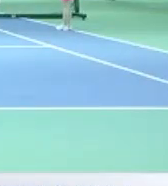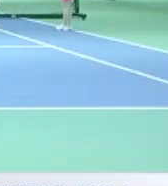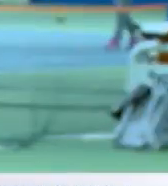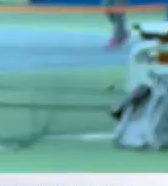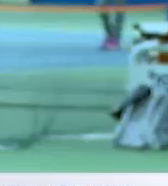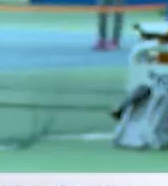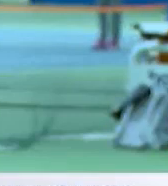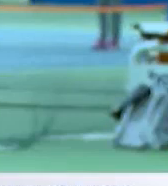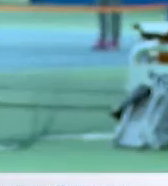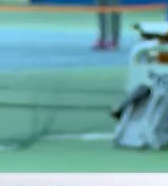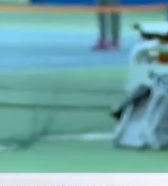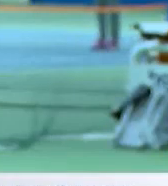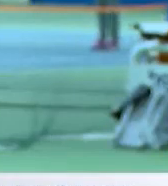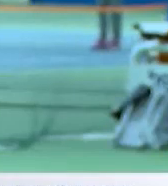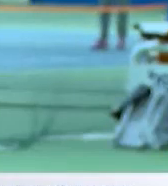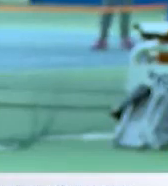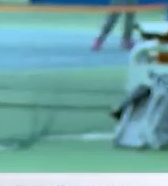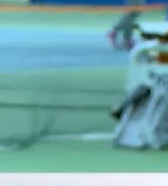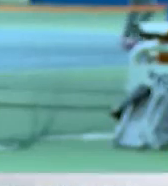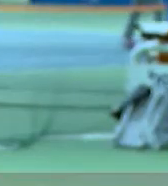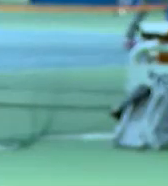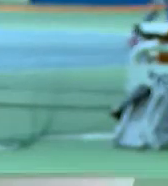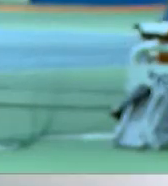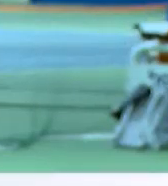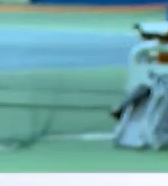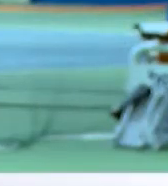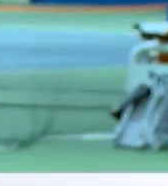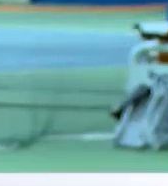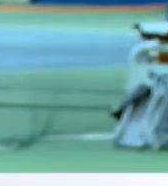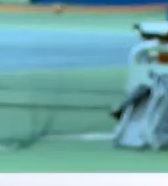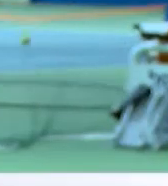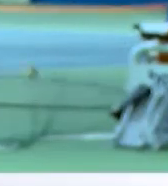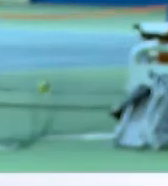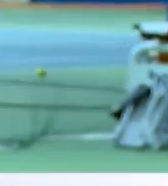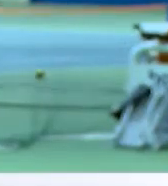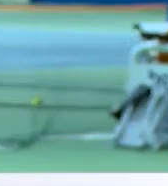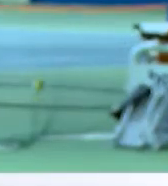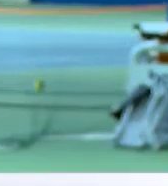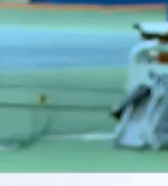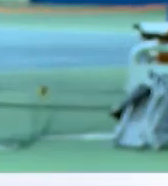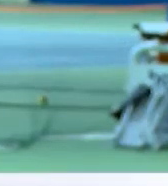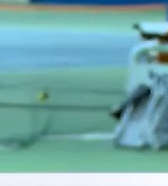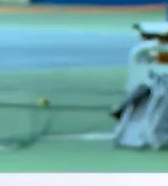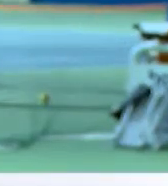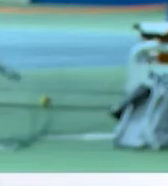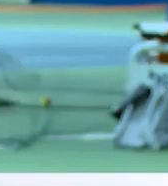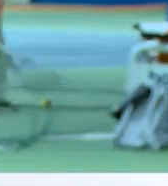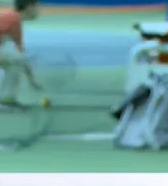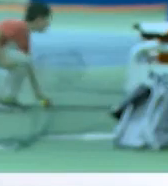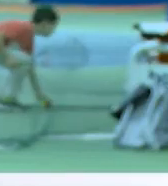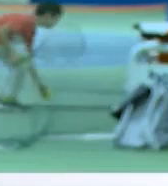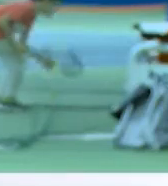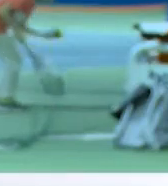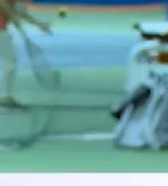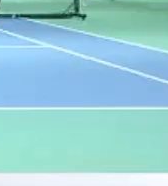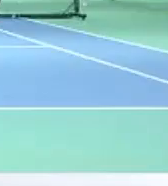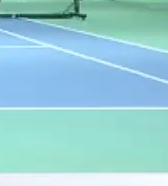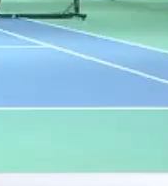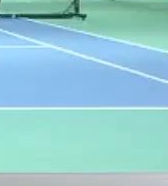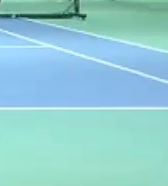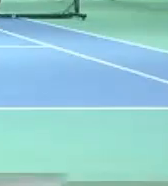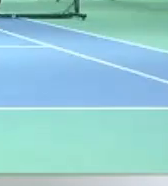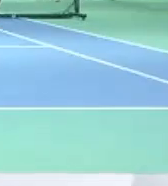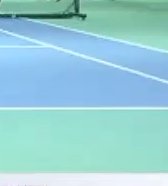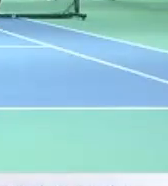Данные теннисисты, как Рыбакина, Скатов. Рыбакина мен Скатов біздің жастардың өсуіне жол ашады. Қазір Дастан Тәжболатов